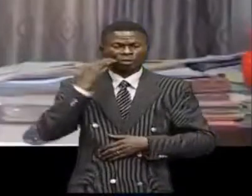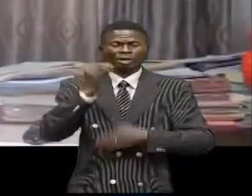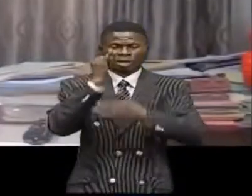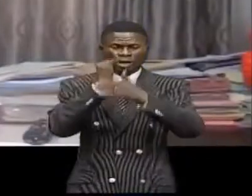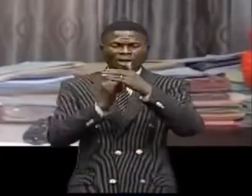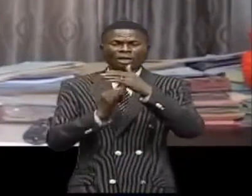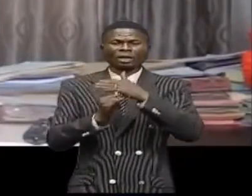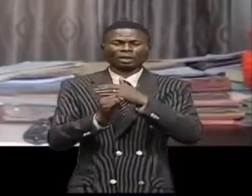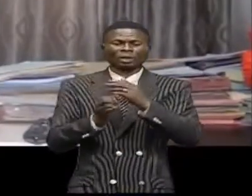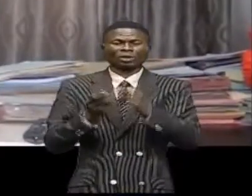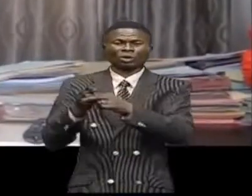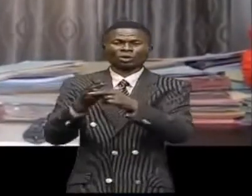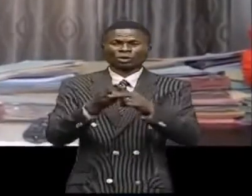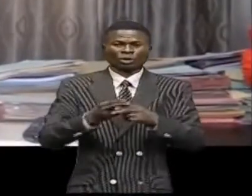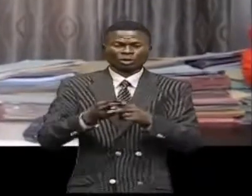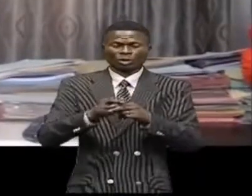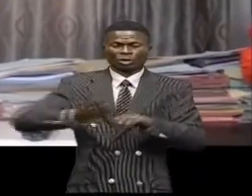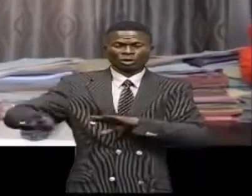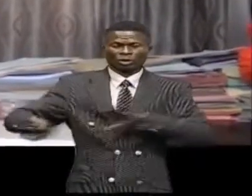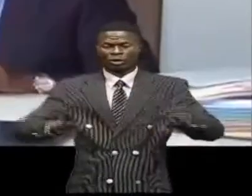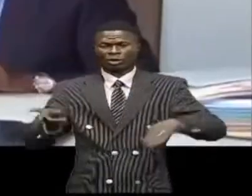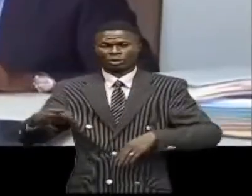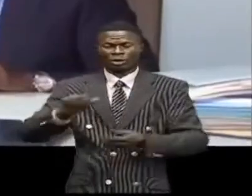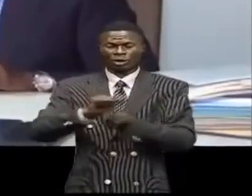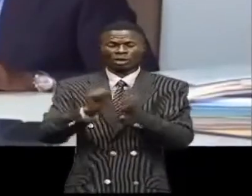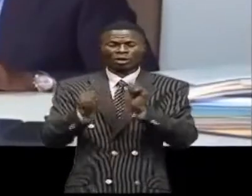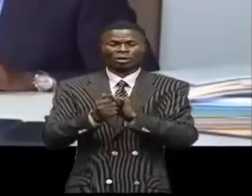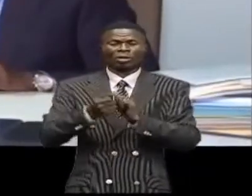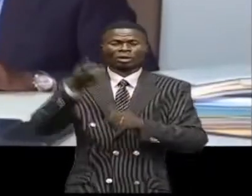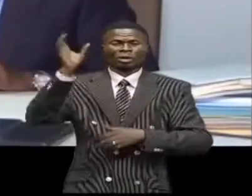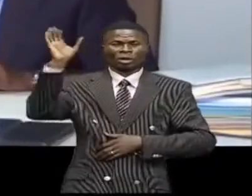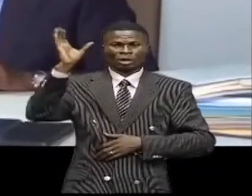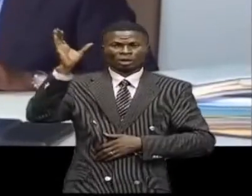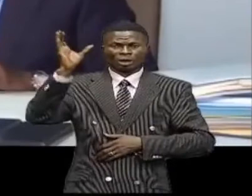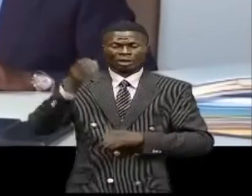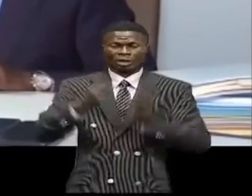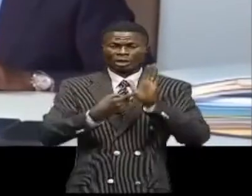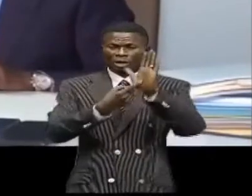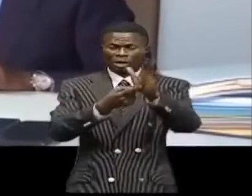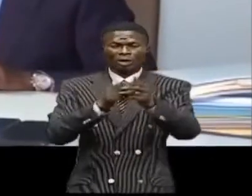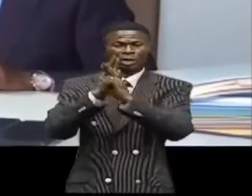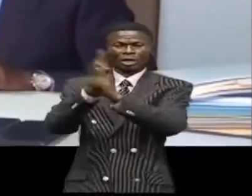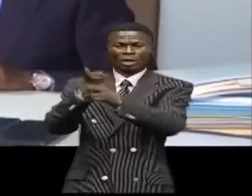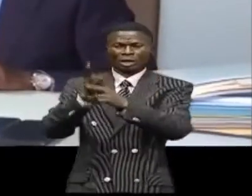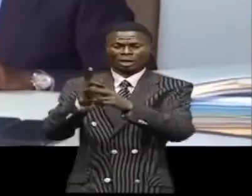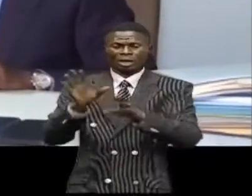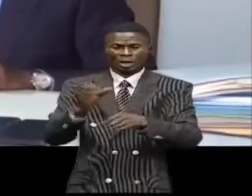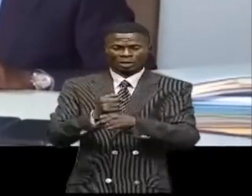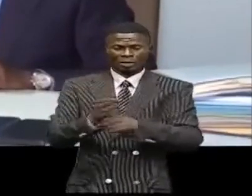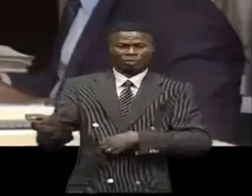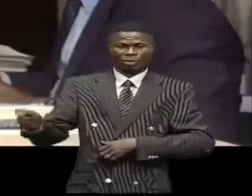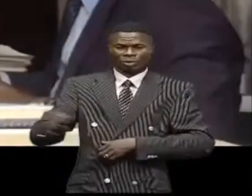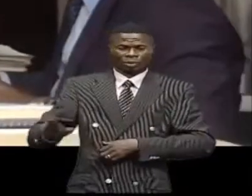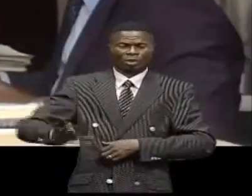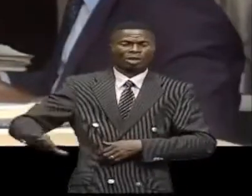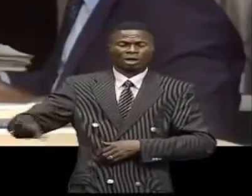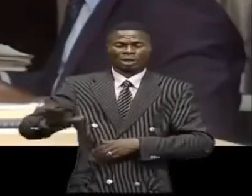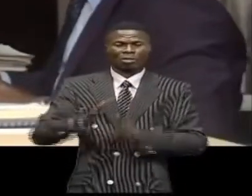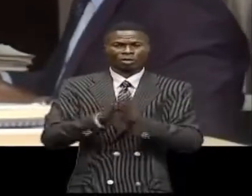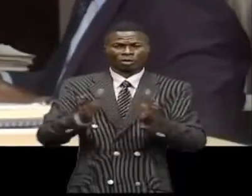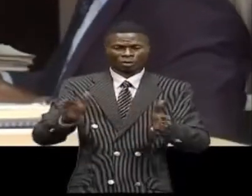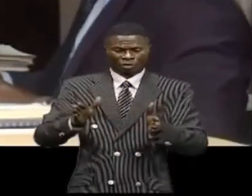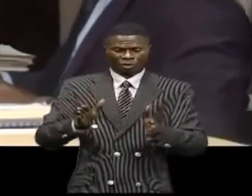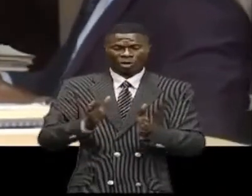l'Intérieur, Sécurité, Décentralisation et Affaires coutumières, a présenté la synthèse de l'état du territoire national, qui